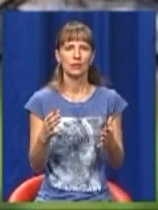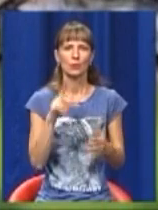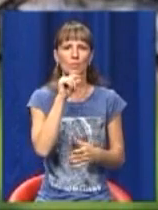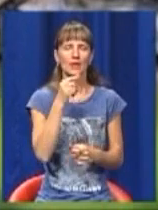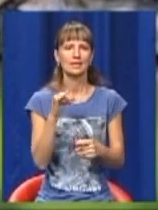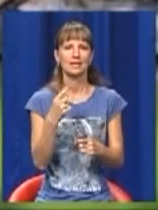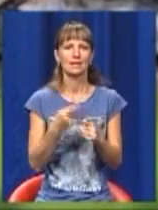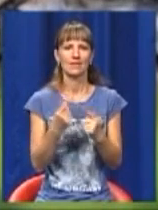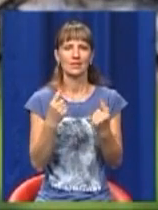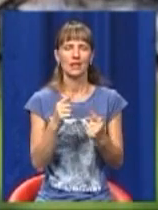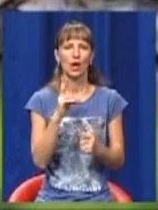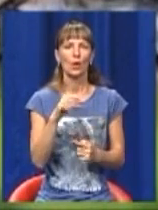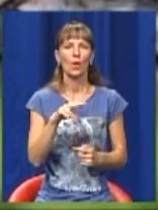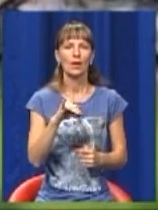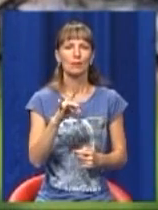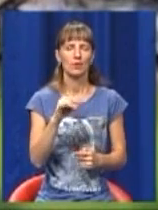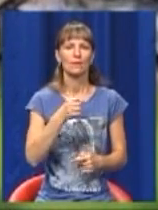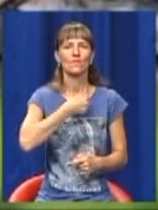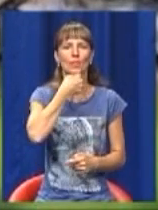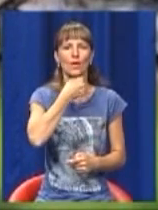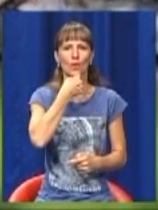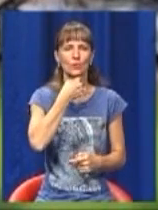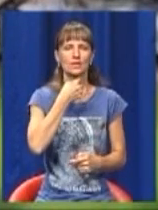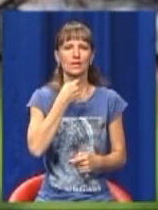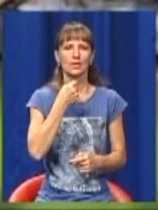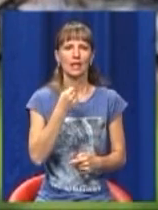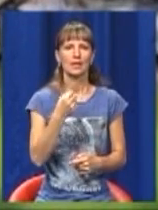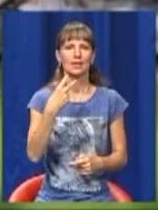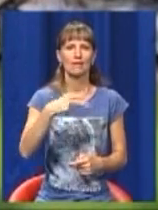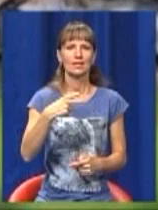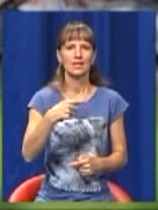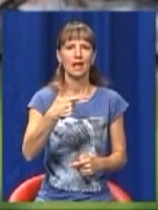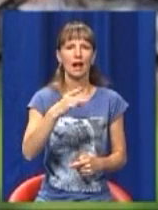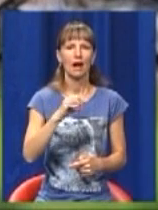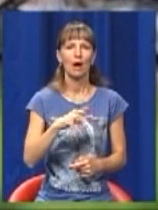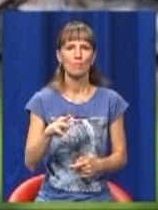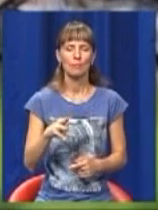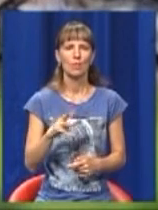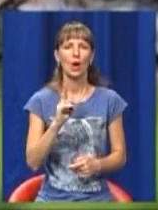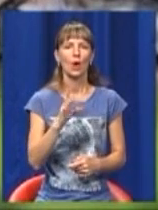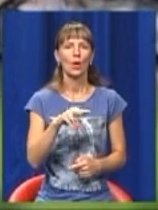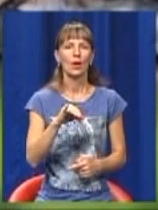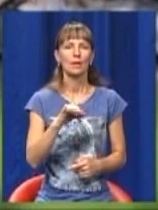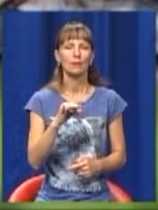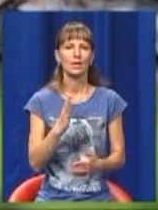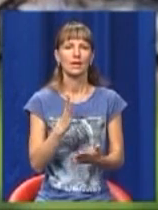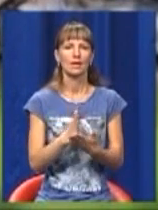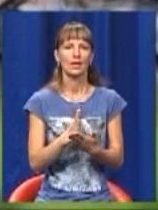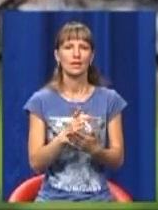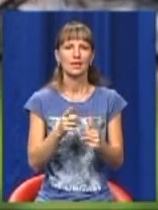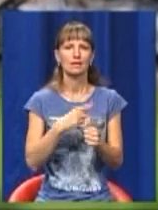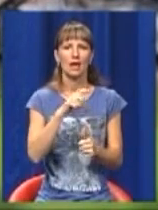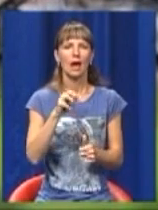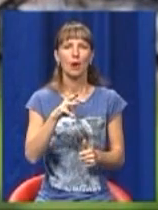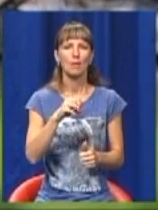– велетенська колібрі. Вага дорослої особини – аж 20 грамів. Колібрі мають ще одну назву – хамелеон.